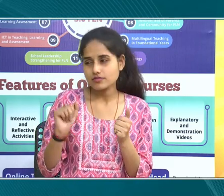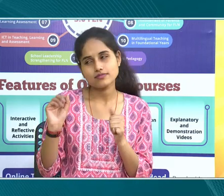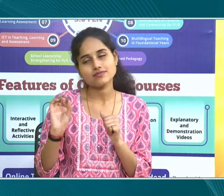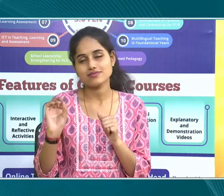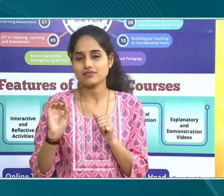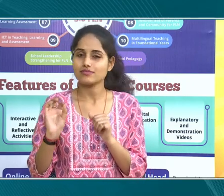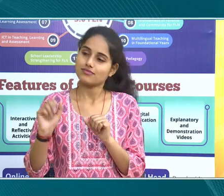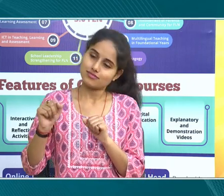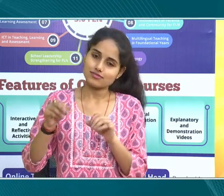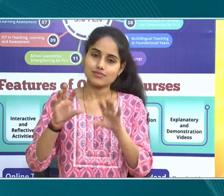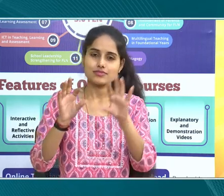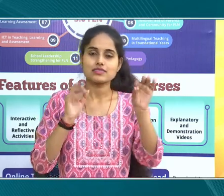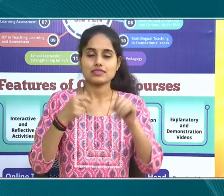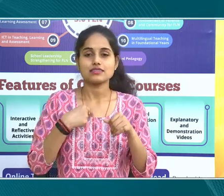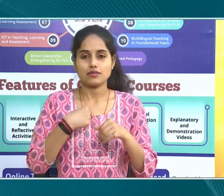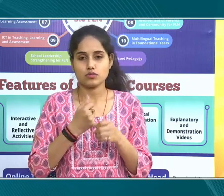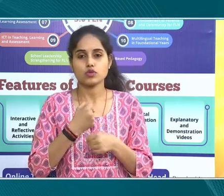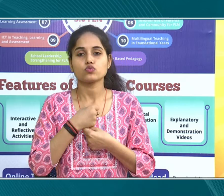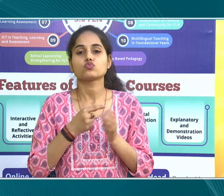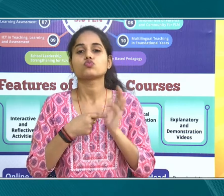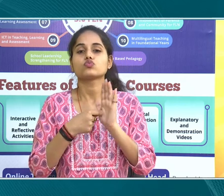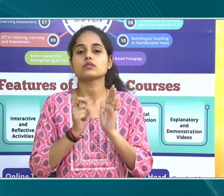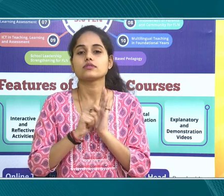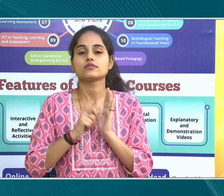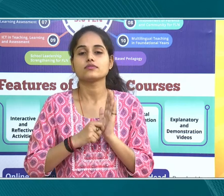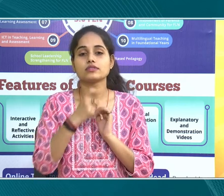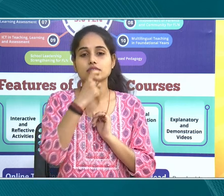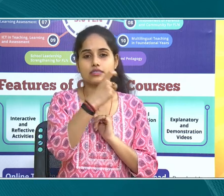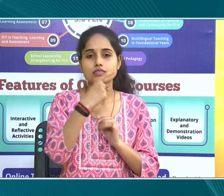यहां पे मैं करके दिखाई हूं 7x